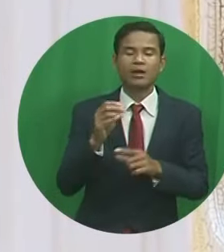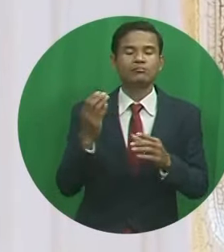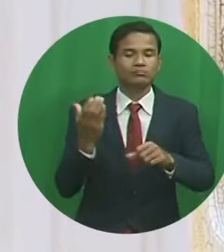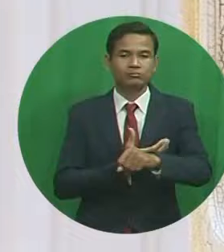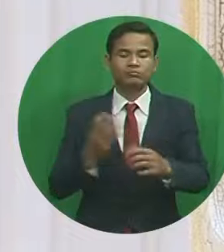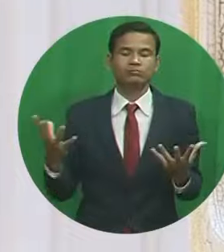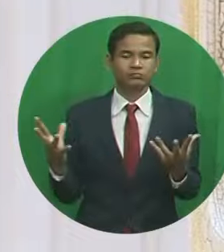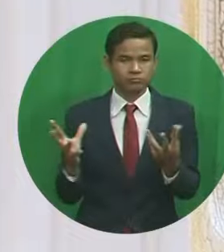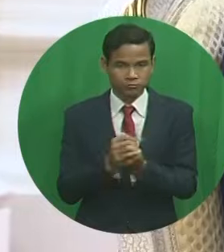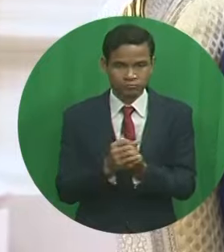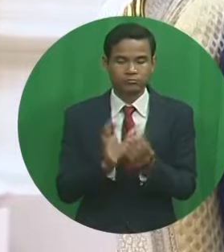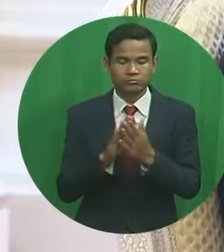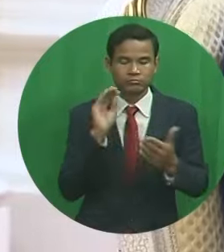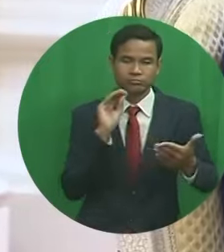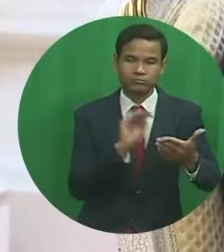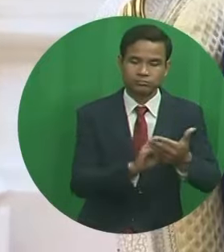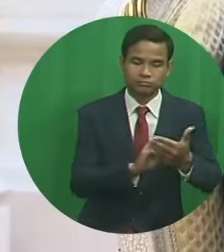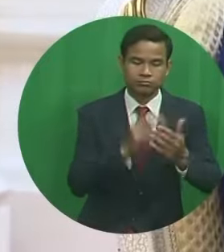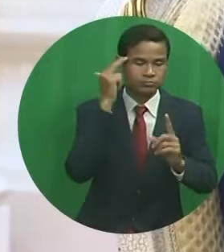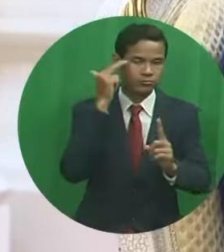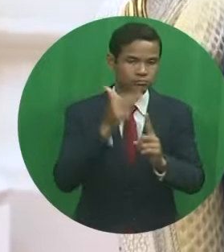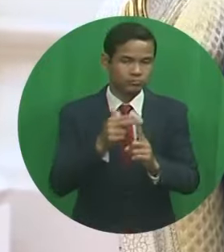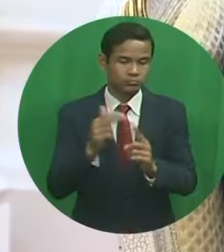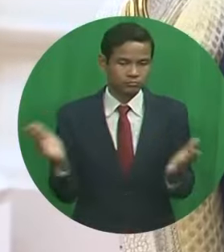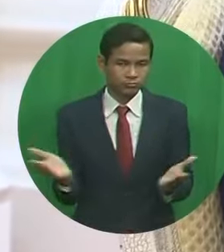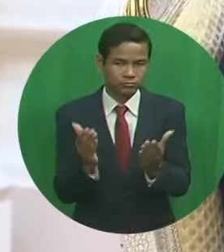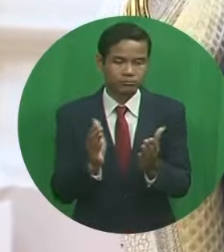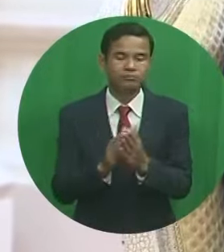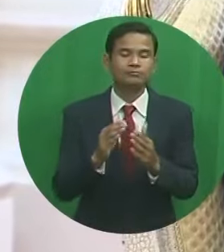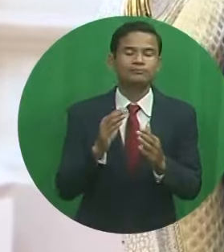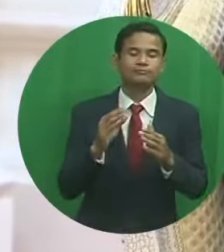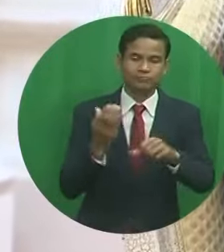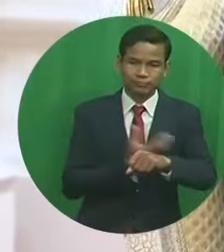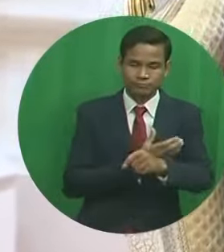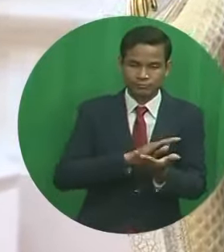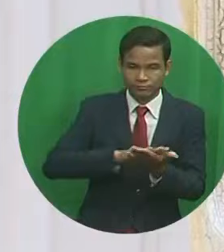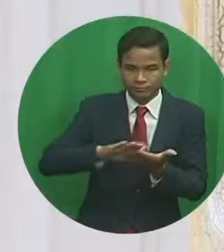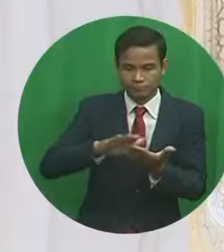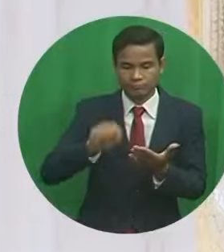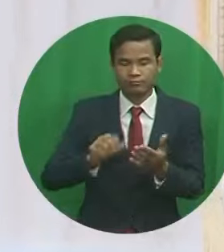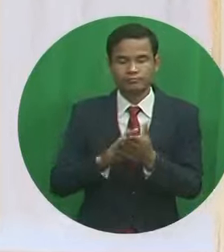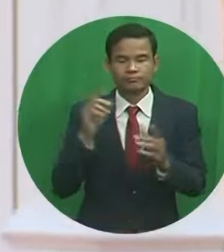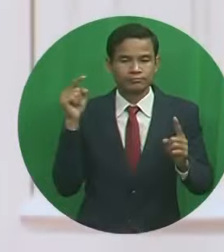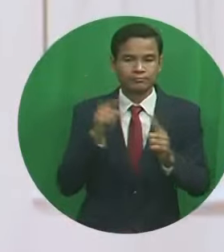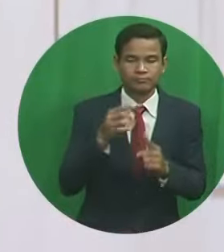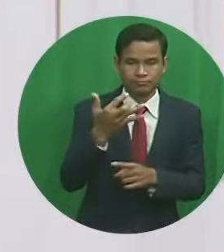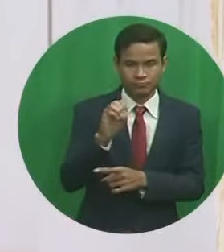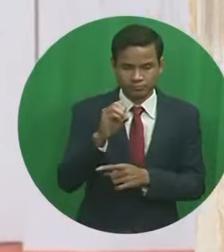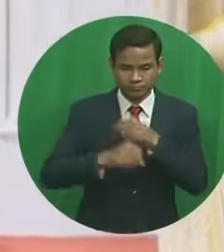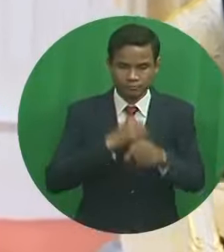និងបានដាក់ចេញនូវទិសដៅជំរុញការប្រើប្រាស់ធម្មពលស្អាត ឲ្យបានដល់ 70% ត្រឹ